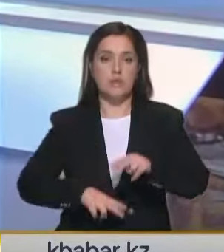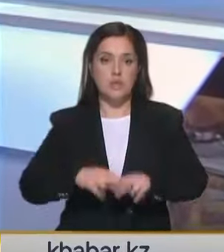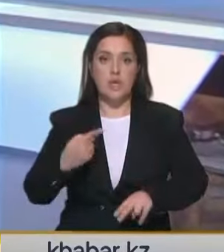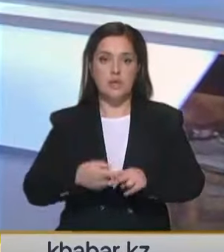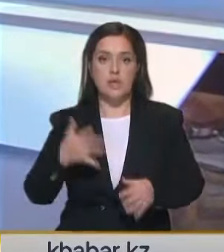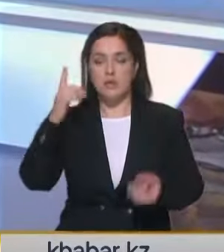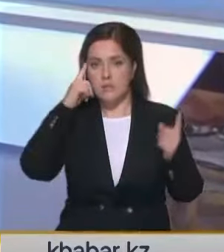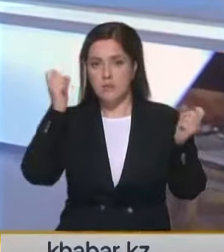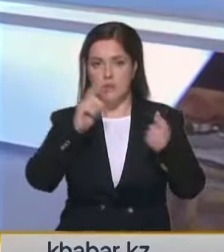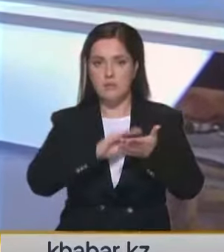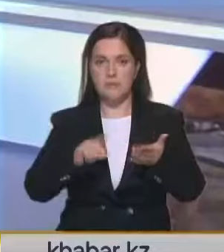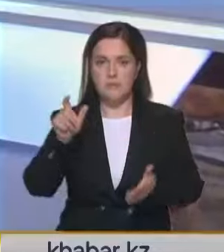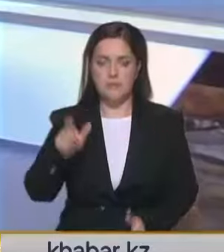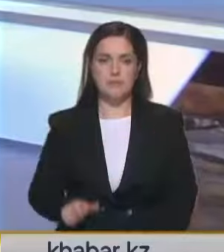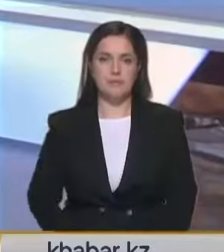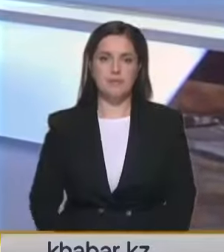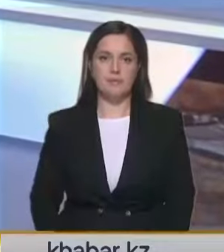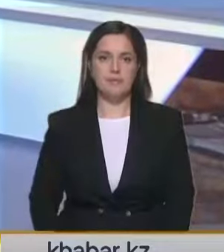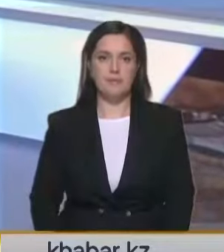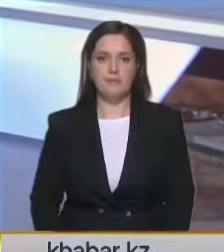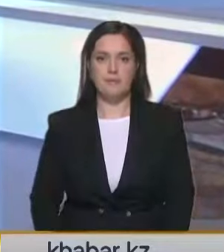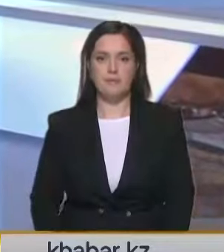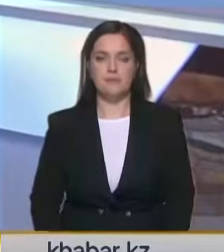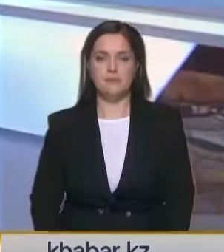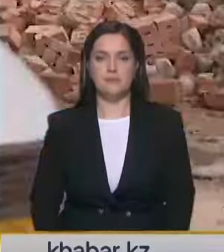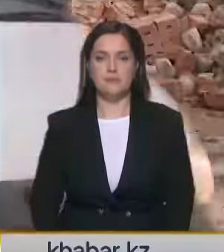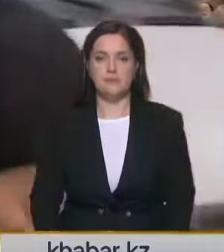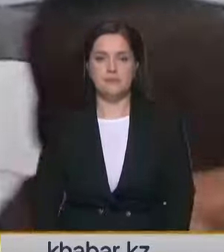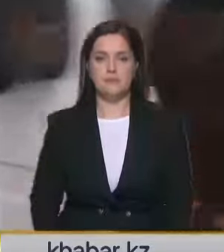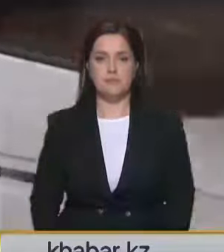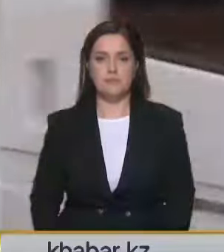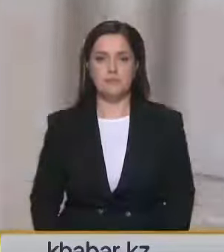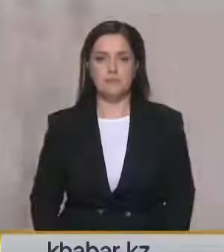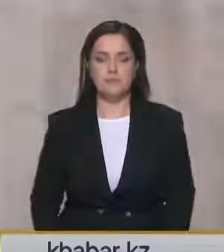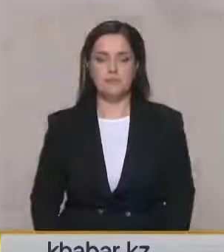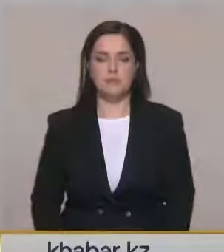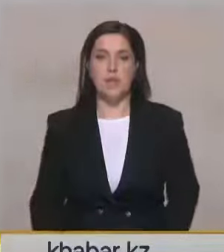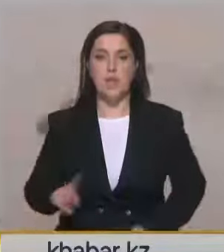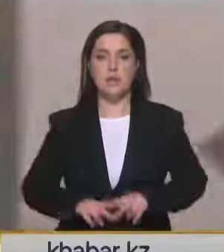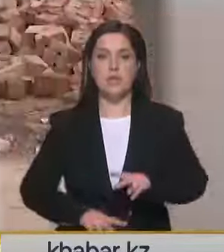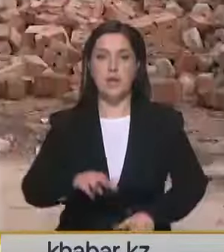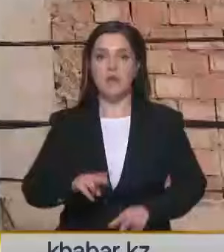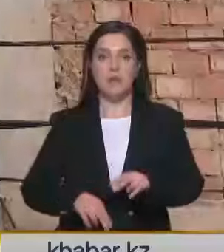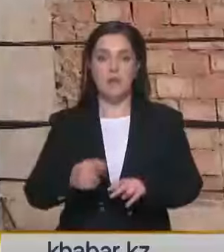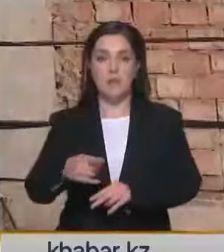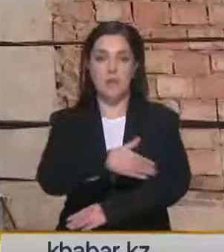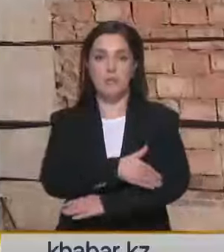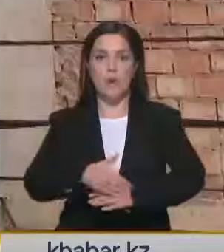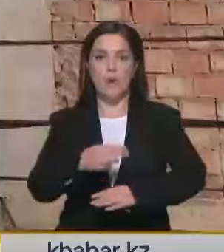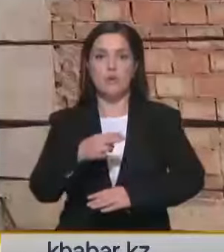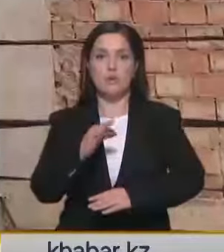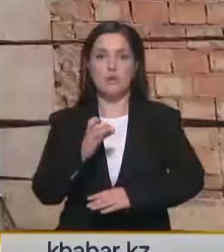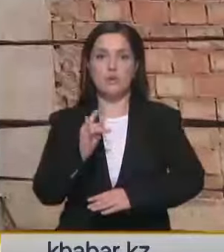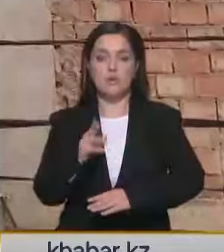на строительство этих зданий, разбирался Гафу Али. Строительство этого объекта на проспекте Досток началось